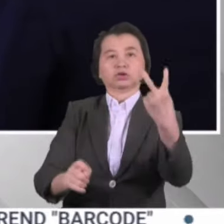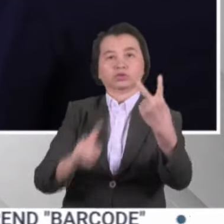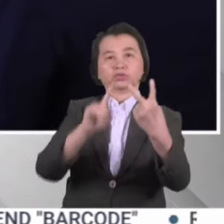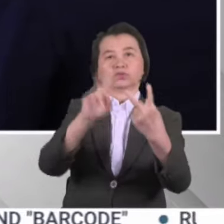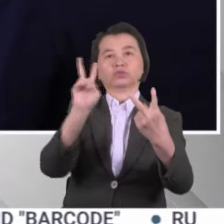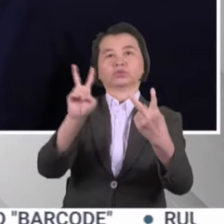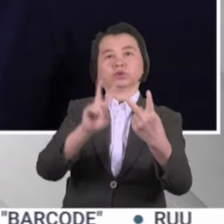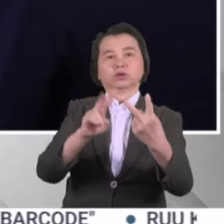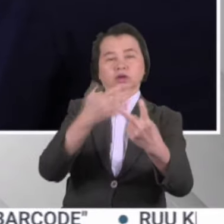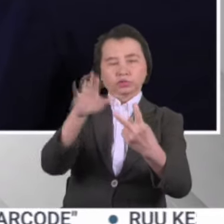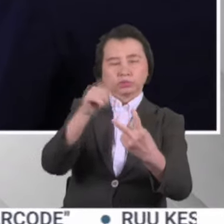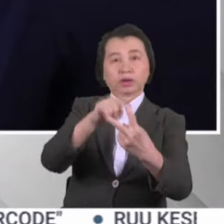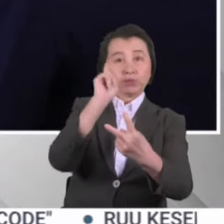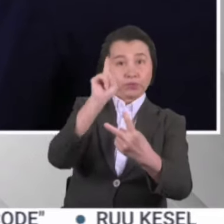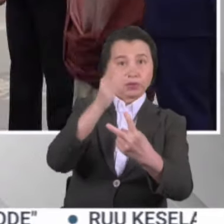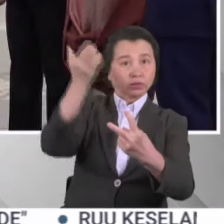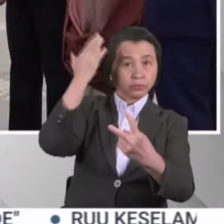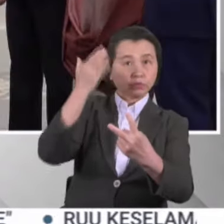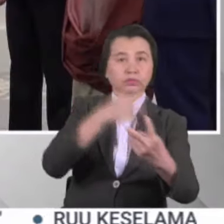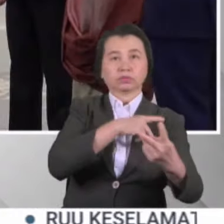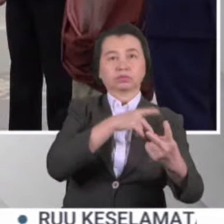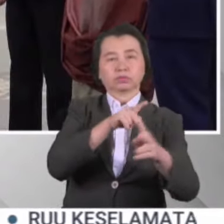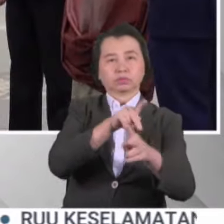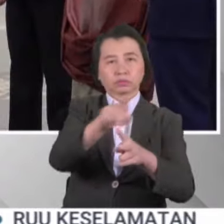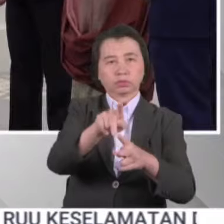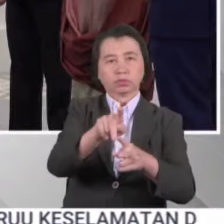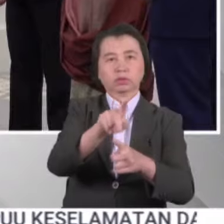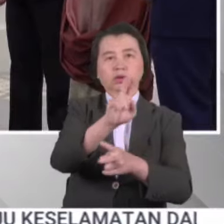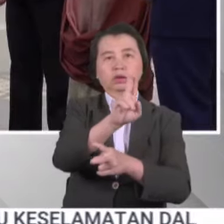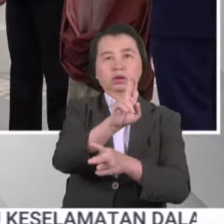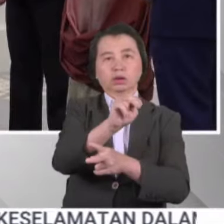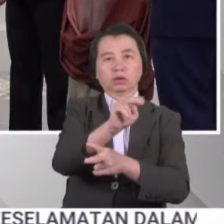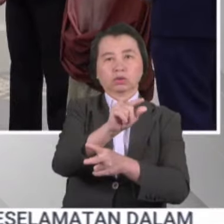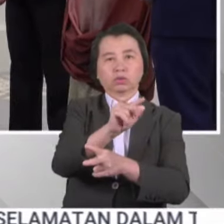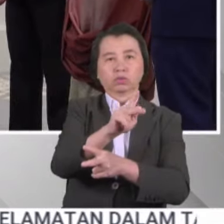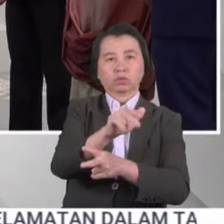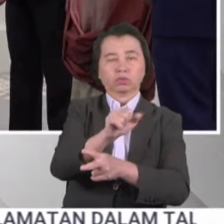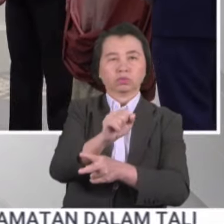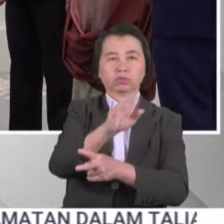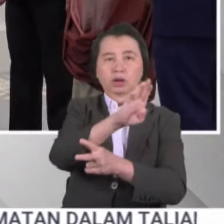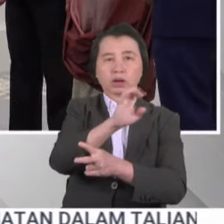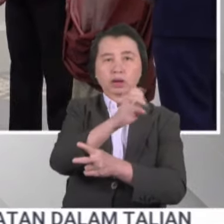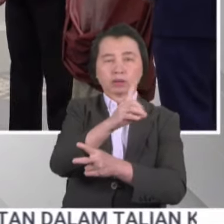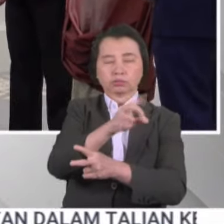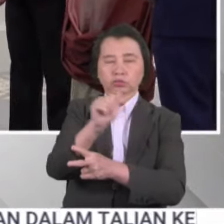gelaran Profesor Diraja selepas Allahyarham Profesor Diraja Unku Abdul Aziz Unku Abdul